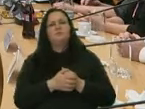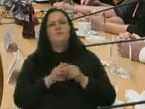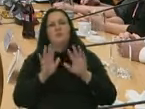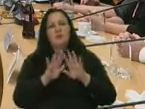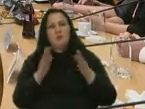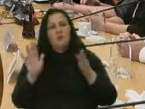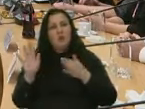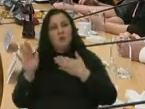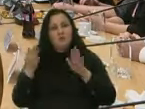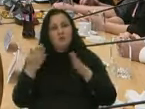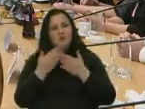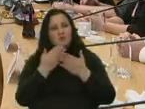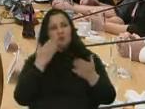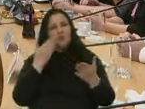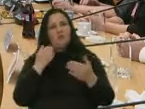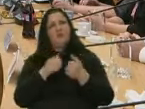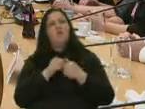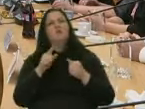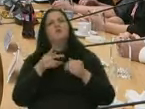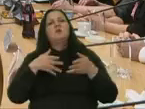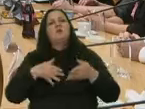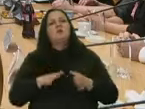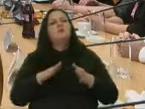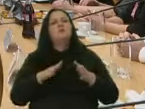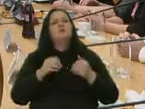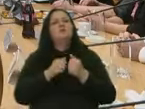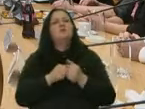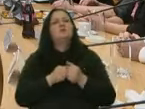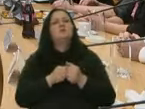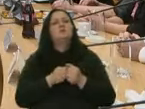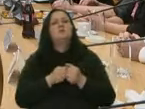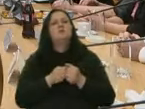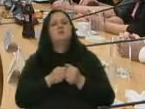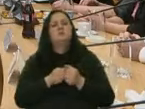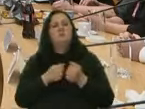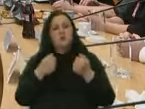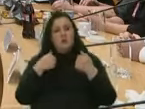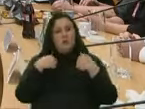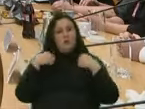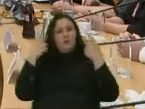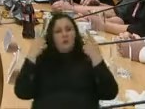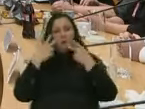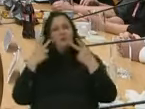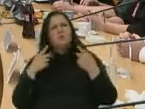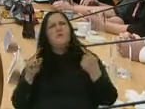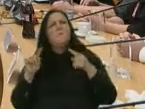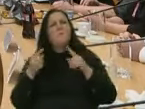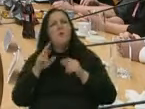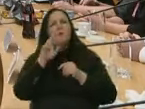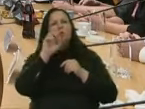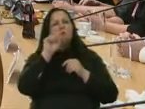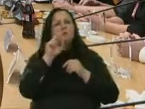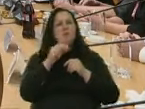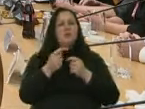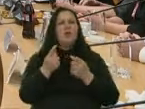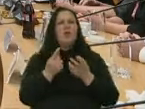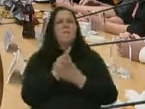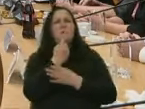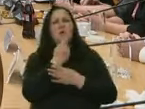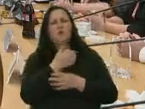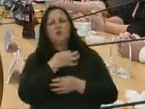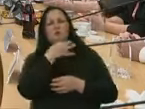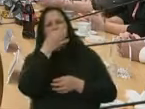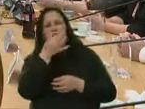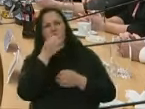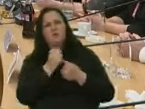Deci a început înainte, deci nu s-a născut iarăși ca de obicei. Eu înțeleg politica USR-ului. Apare subiectul lansat, apare, știți